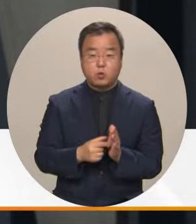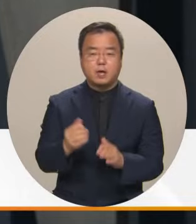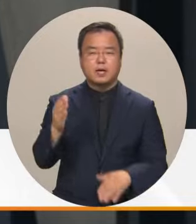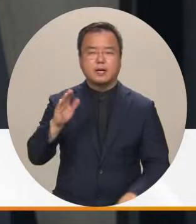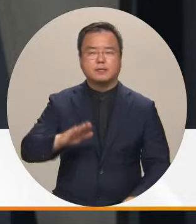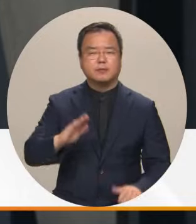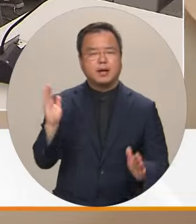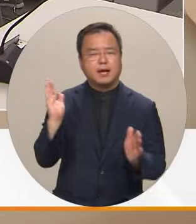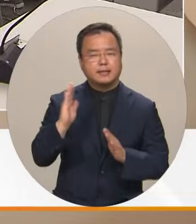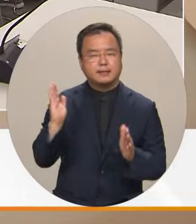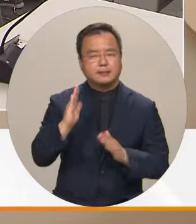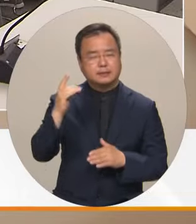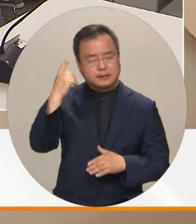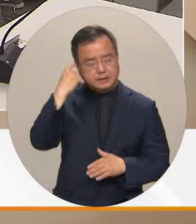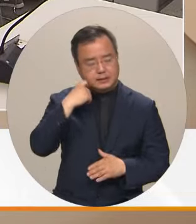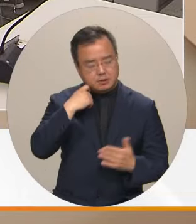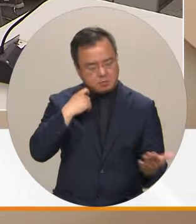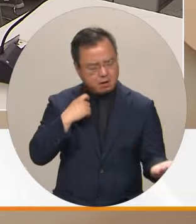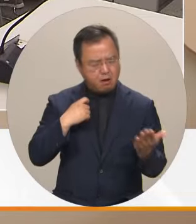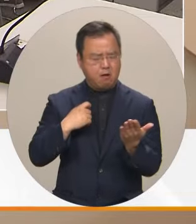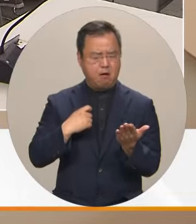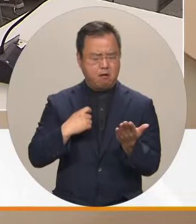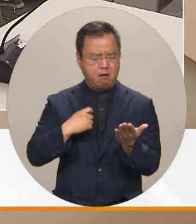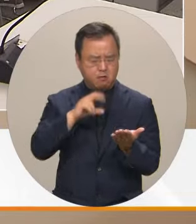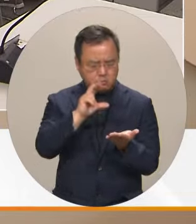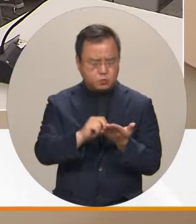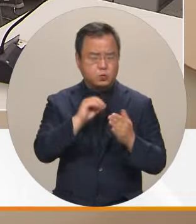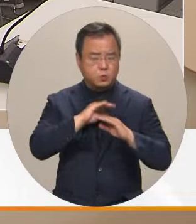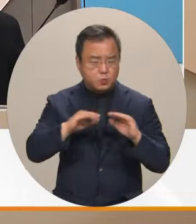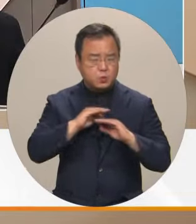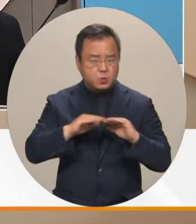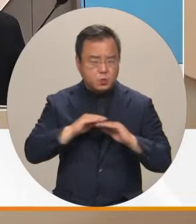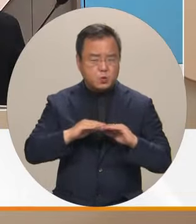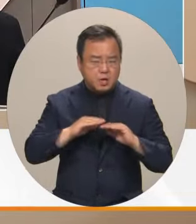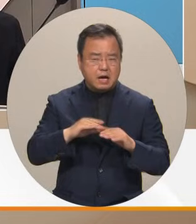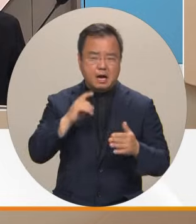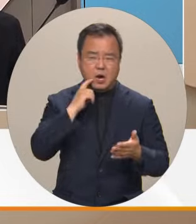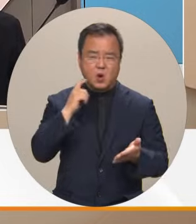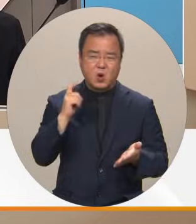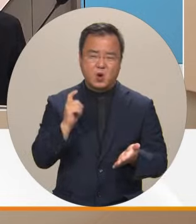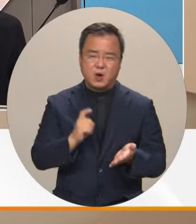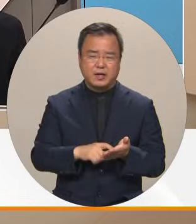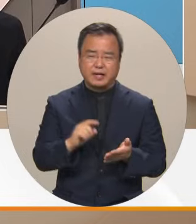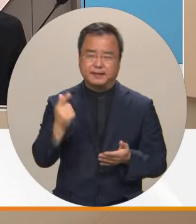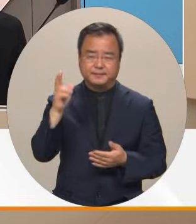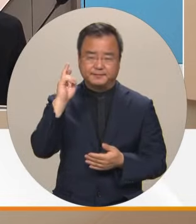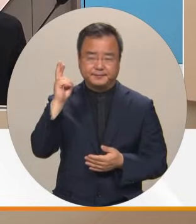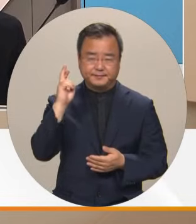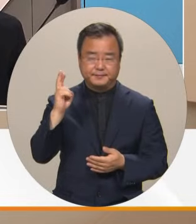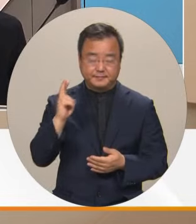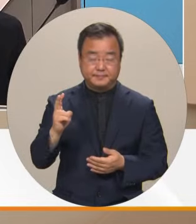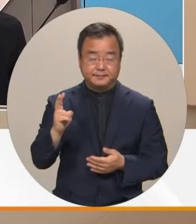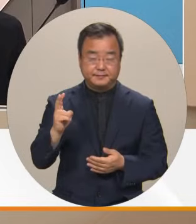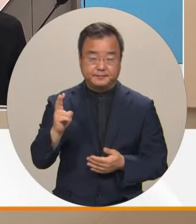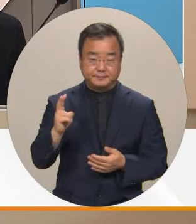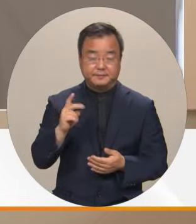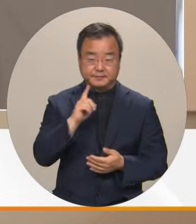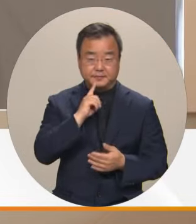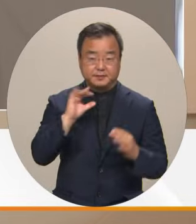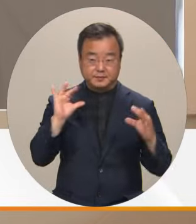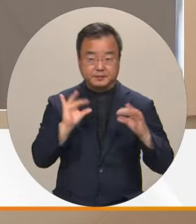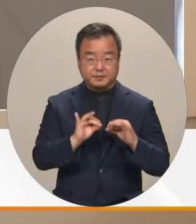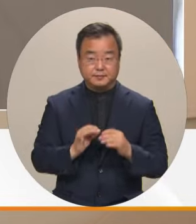수험생들이 막상 시험지를 받고 풀어 나갈 때는 결코 쉬운 수능은 아닐 것이다 이렇게이야 입을